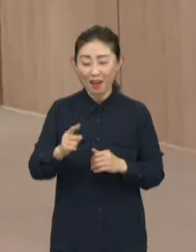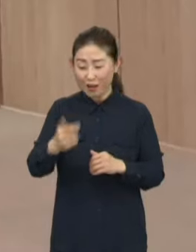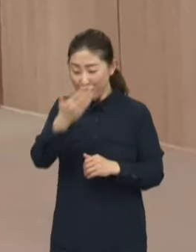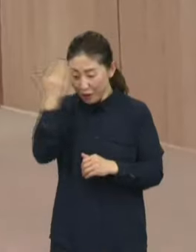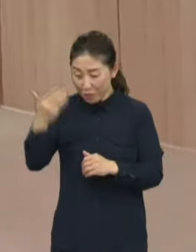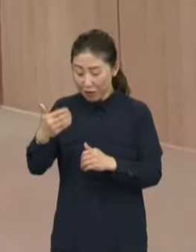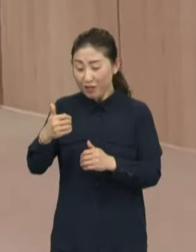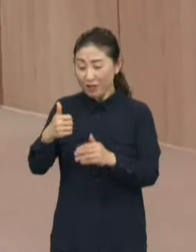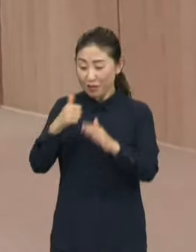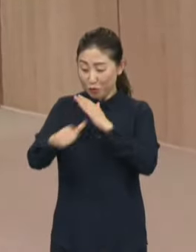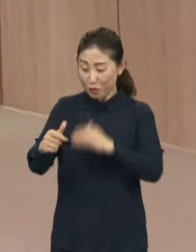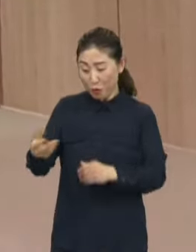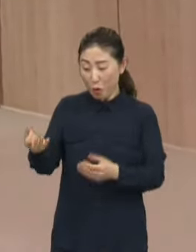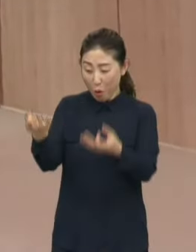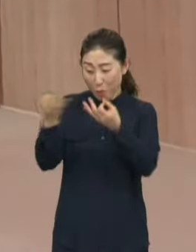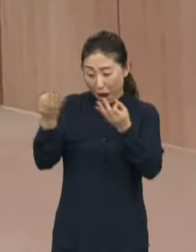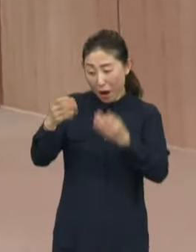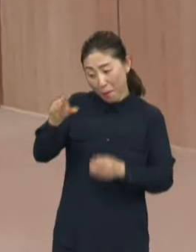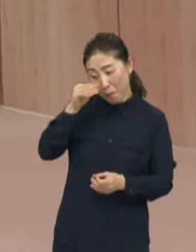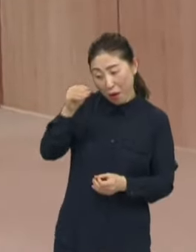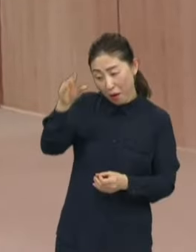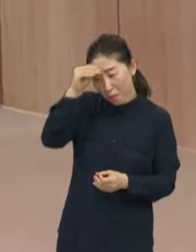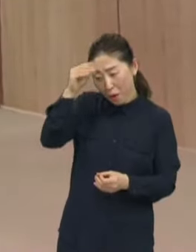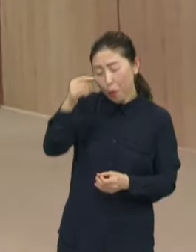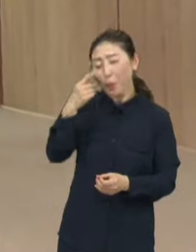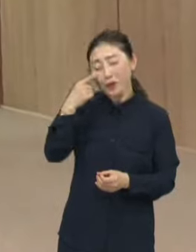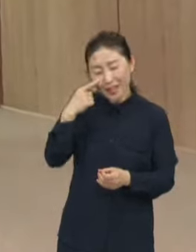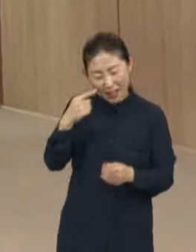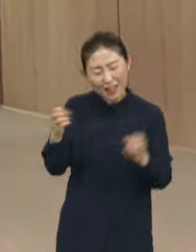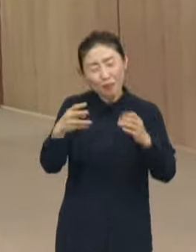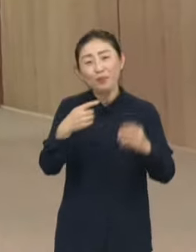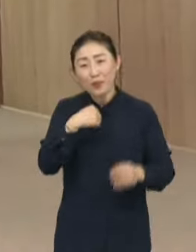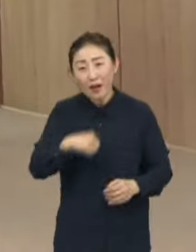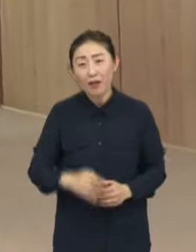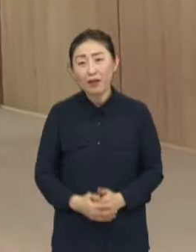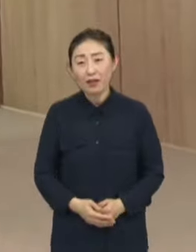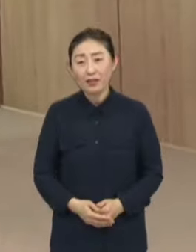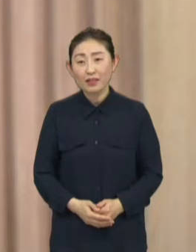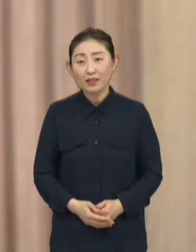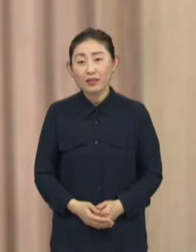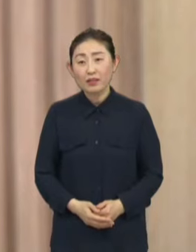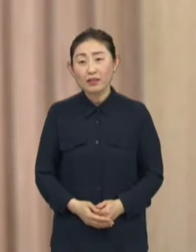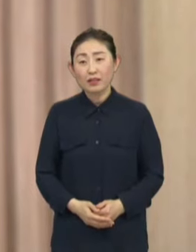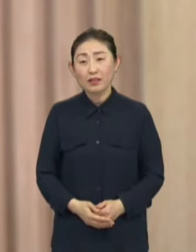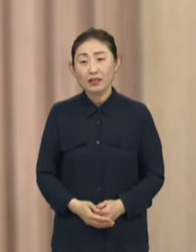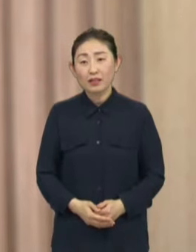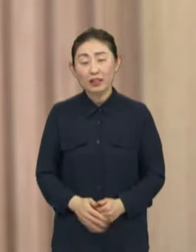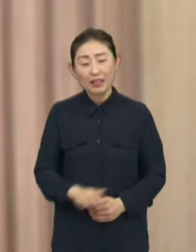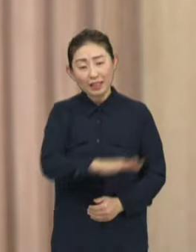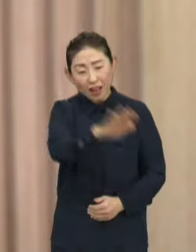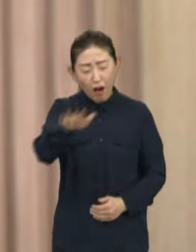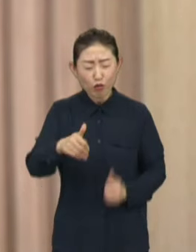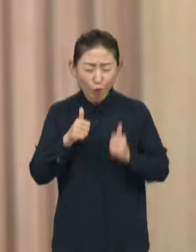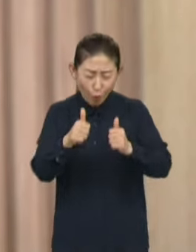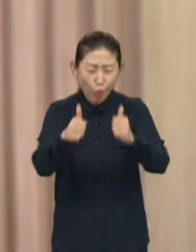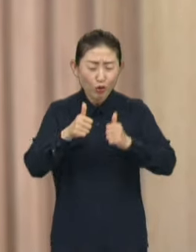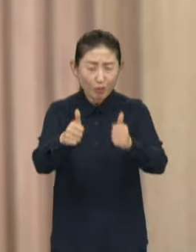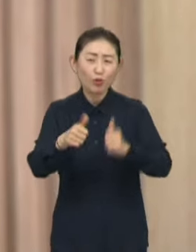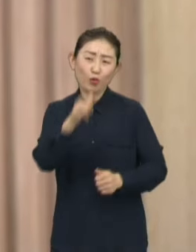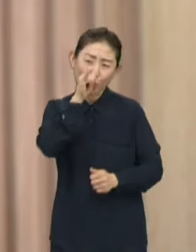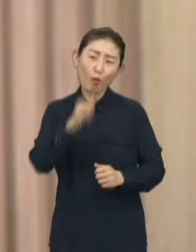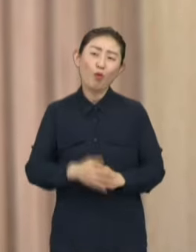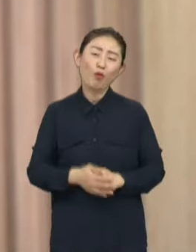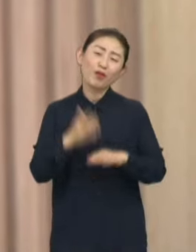친구들이 자연스럽게 따라올 수 있게 그런 분위기 좀 만들자 얘기를 좀 많이 했던 것 같아요. 그래서 너무 감사하게도 다들 너무 열심히 해주시고